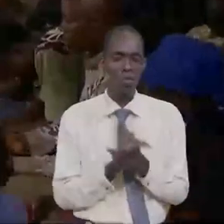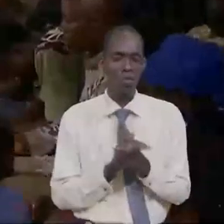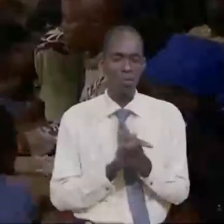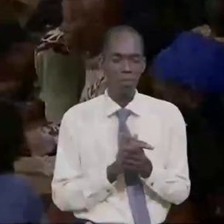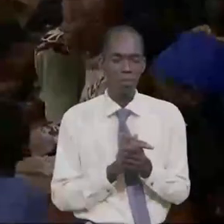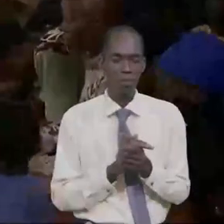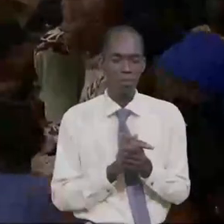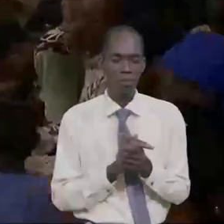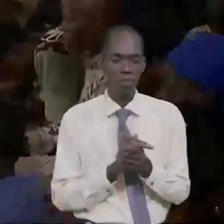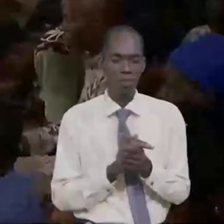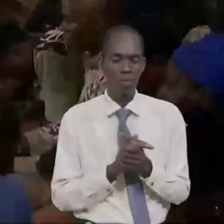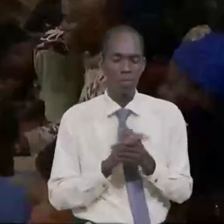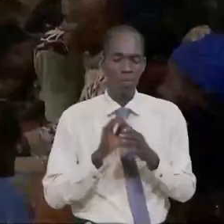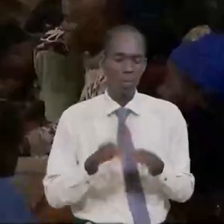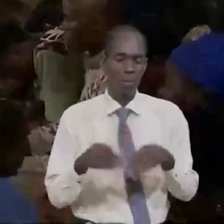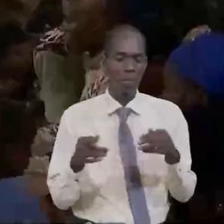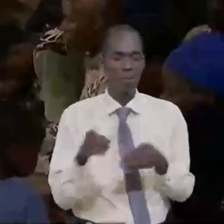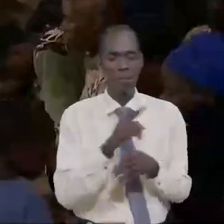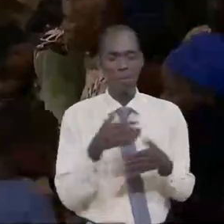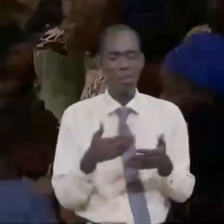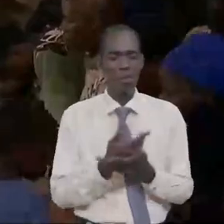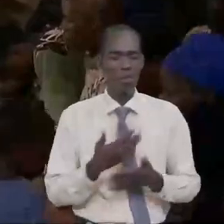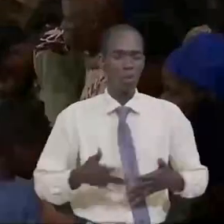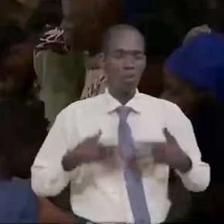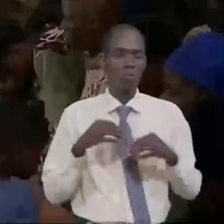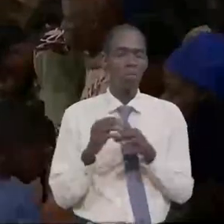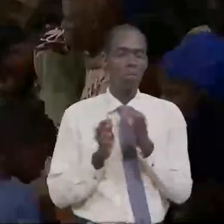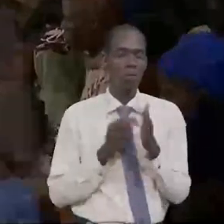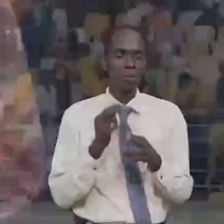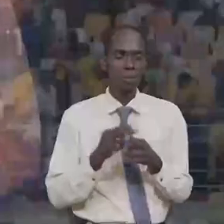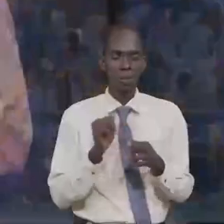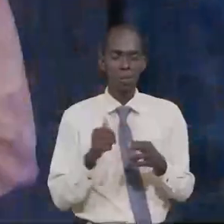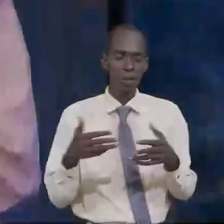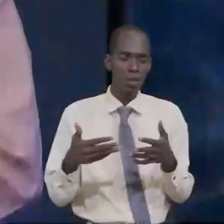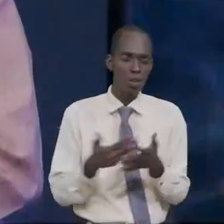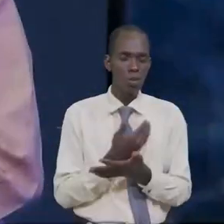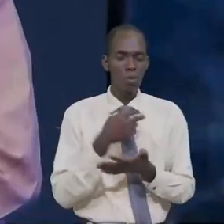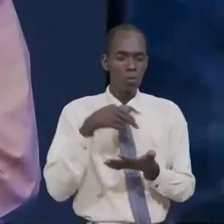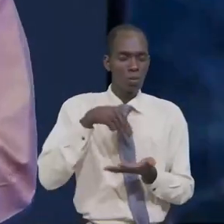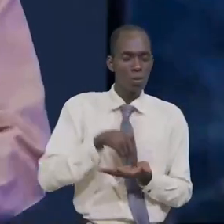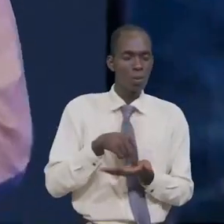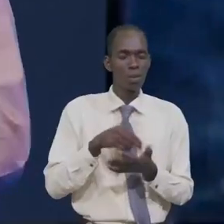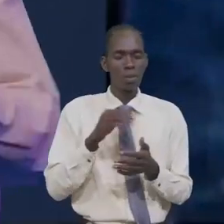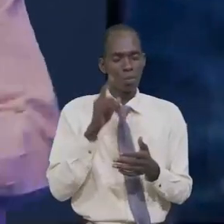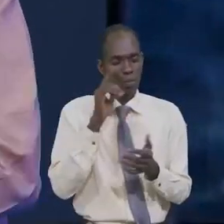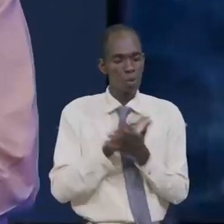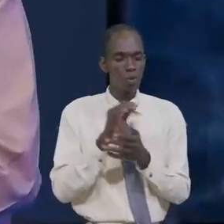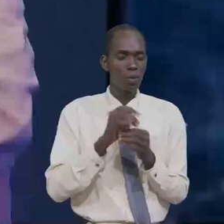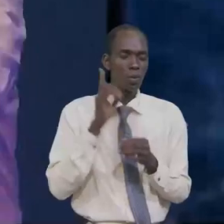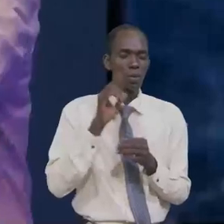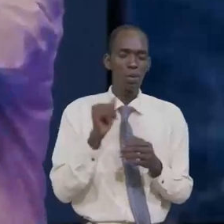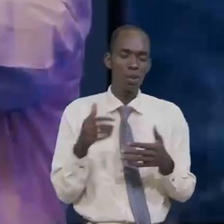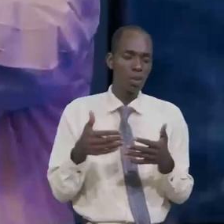dans leur nouvelle vie un nouvel un nouveau départ une nouvelle fois une nouvelle personne alité